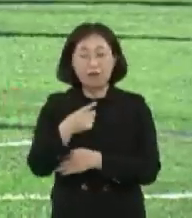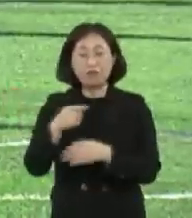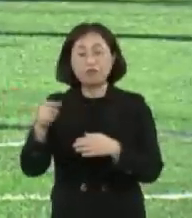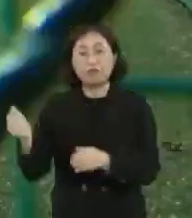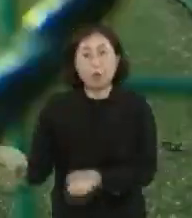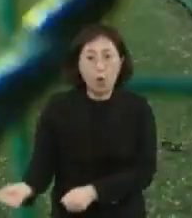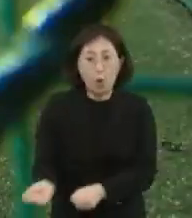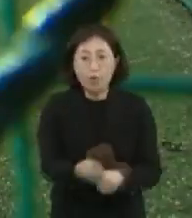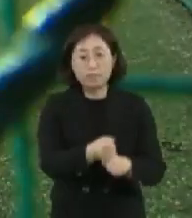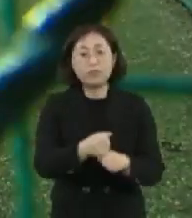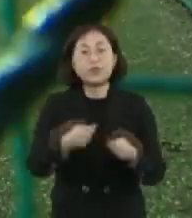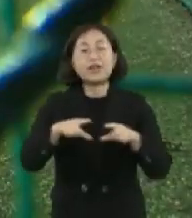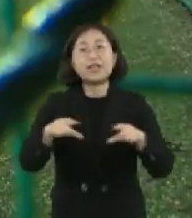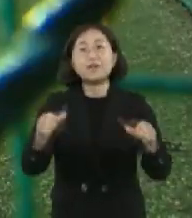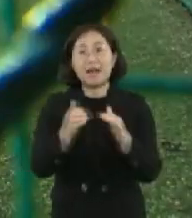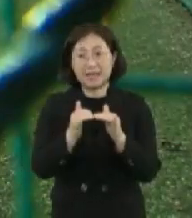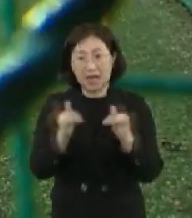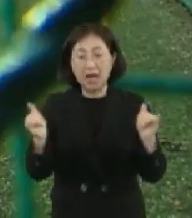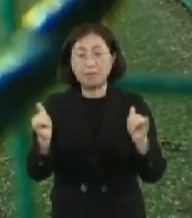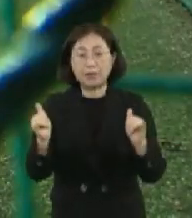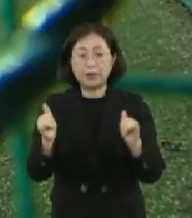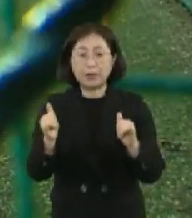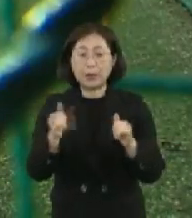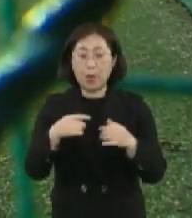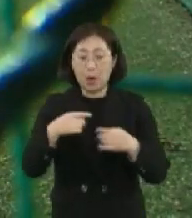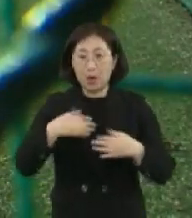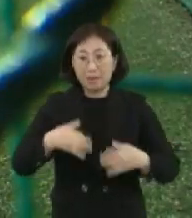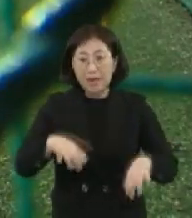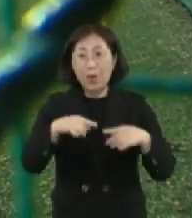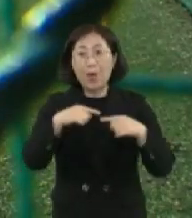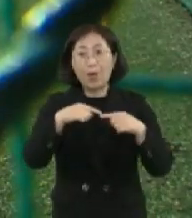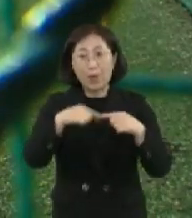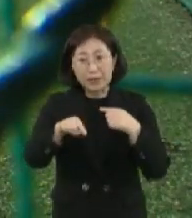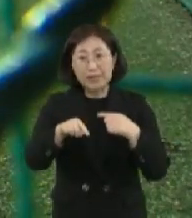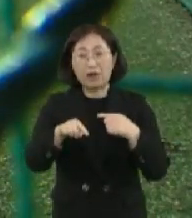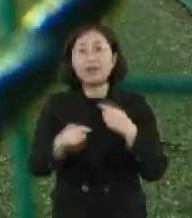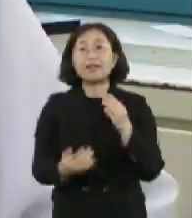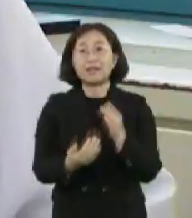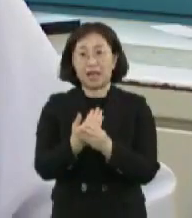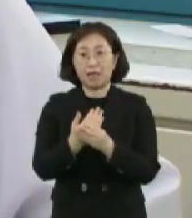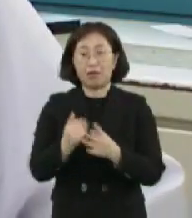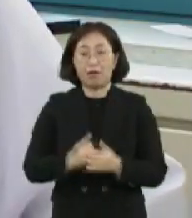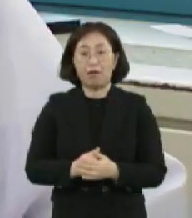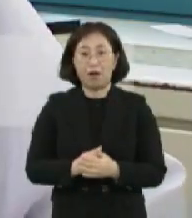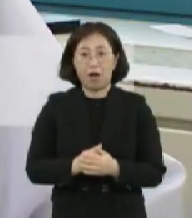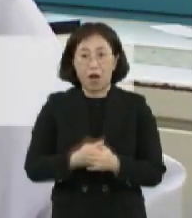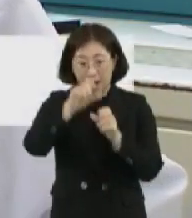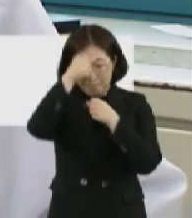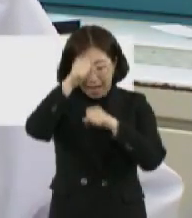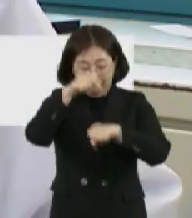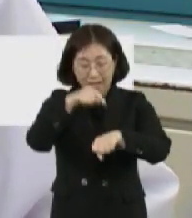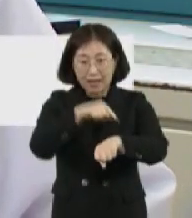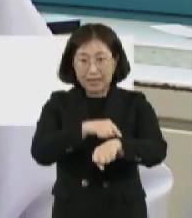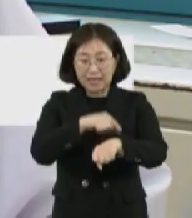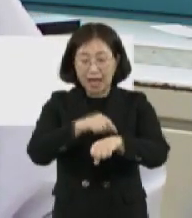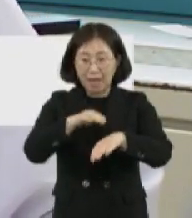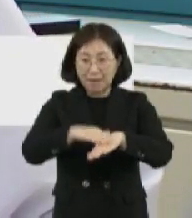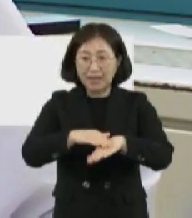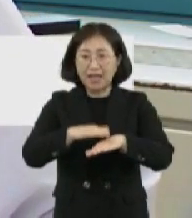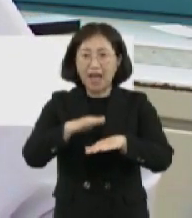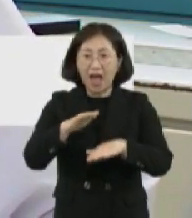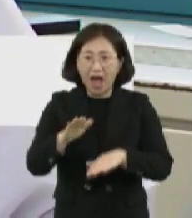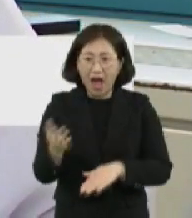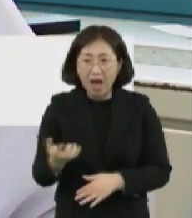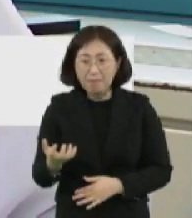운동을 즐기는 일반인들도 피로골절을 자주 입습니다. 보통 정강이나 발등에 눌러서